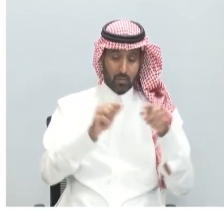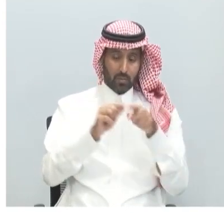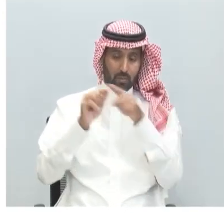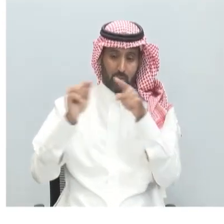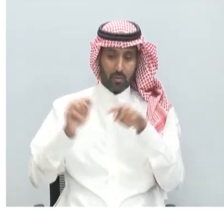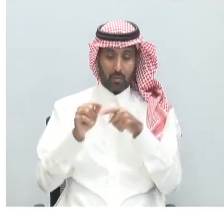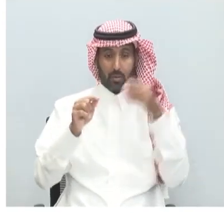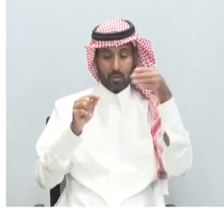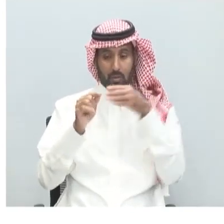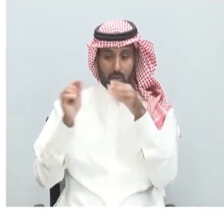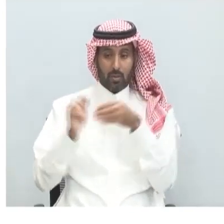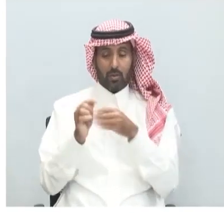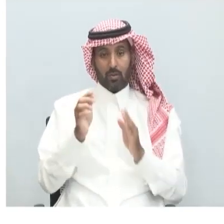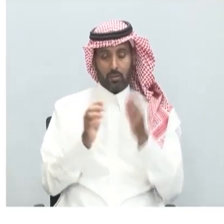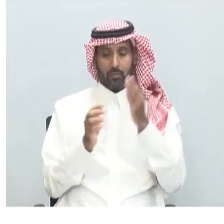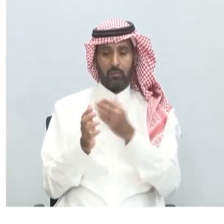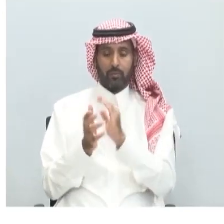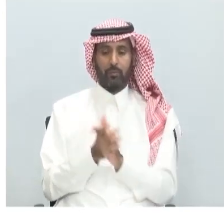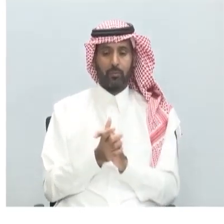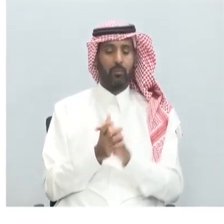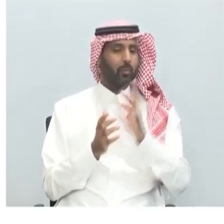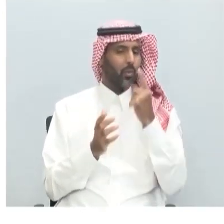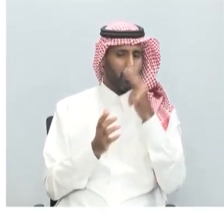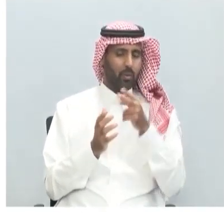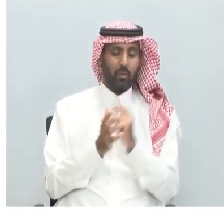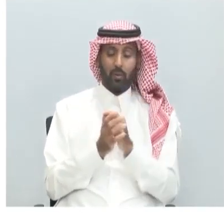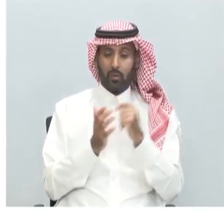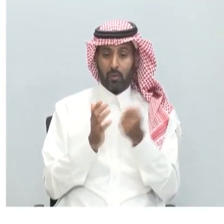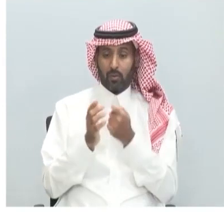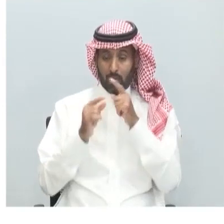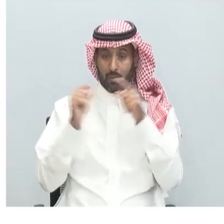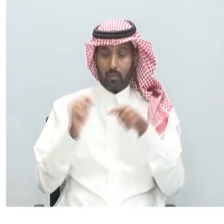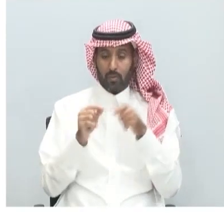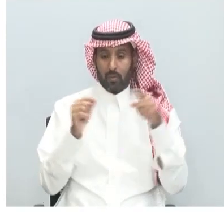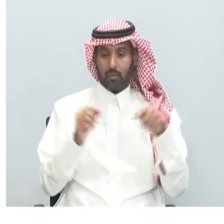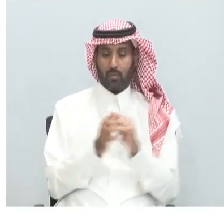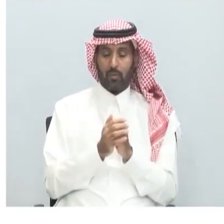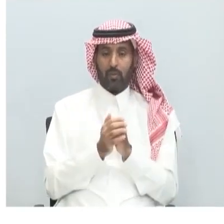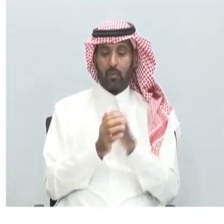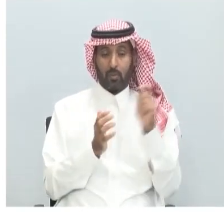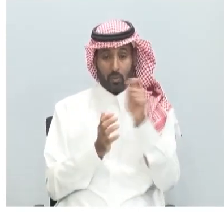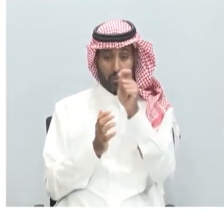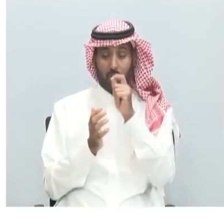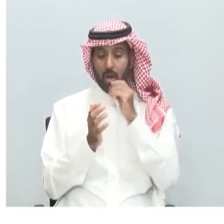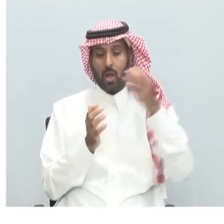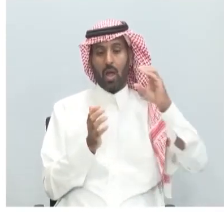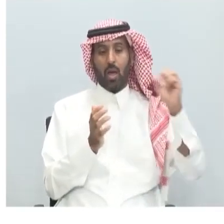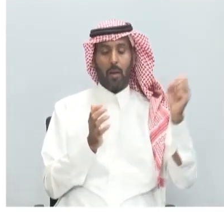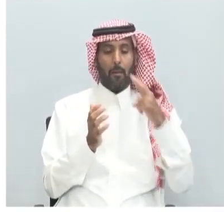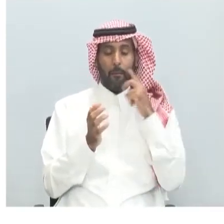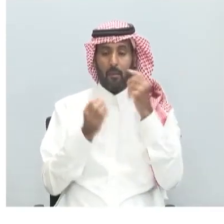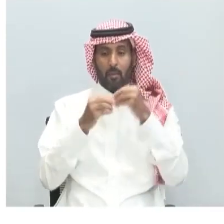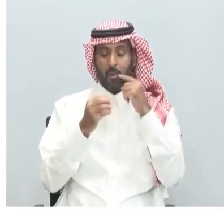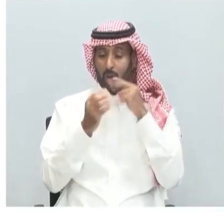في داخلها الاسهم ما هي الملاحظات على رسم المربعات في ذره الكربون في الحاله المستقره